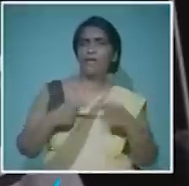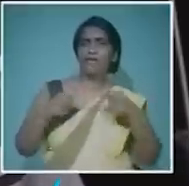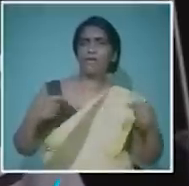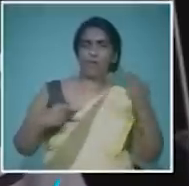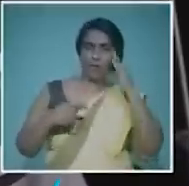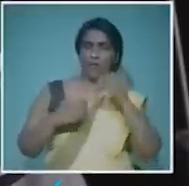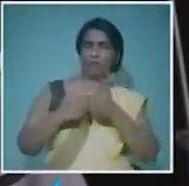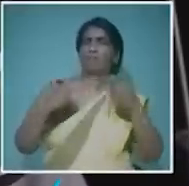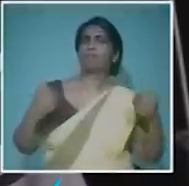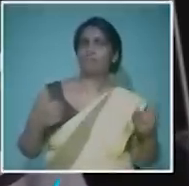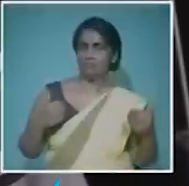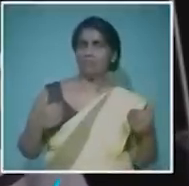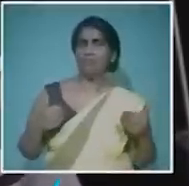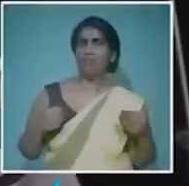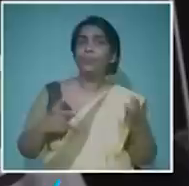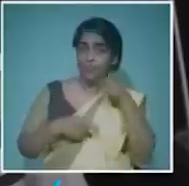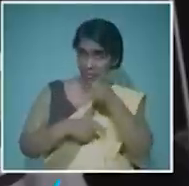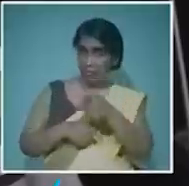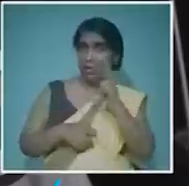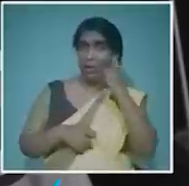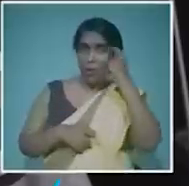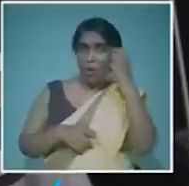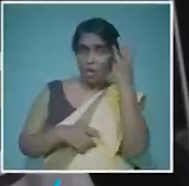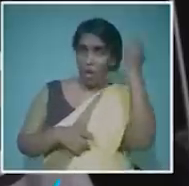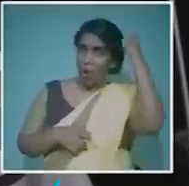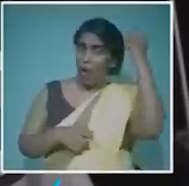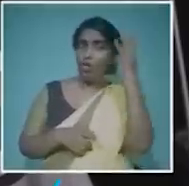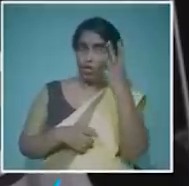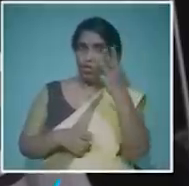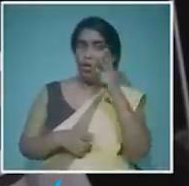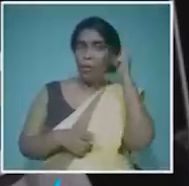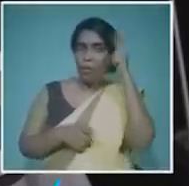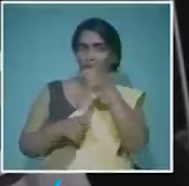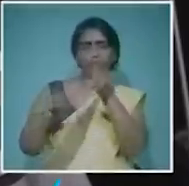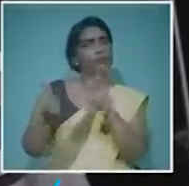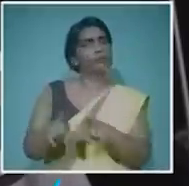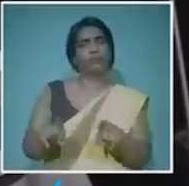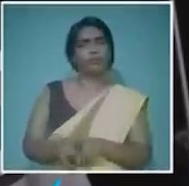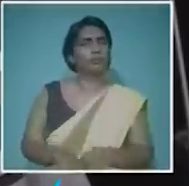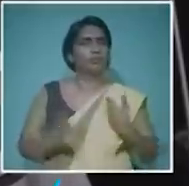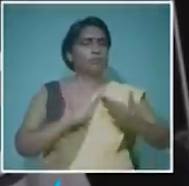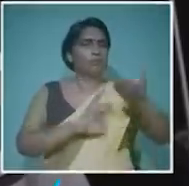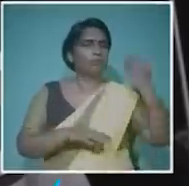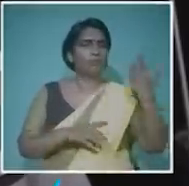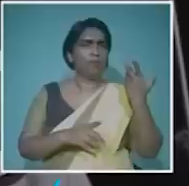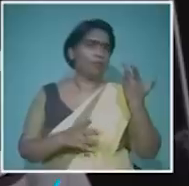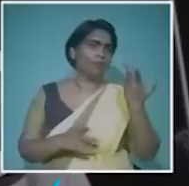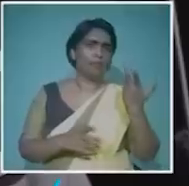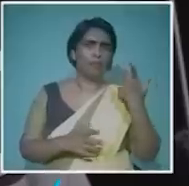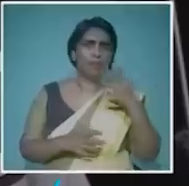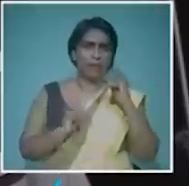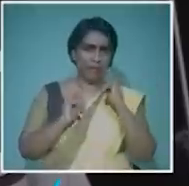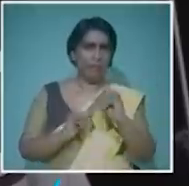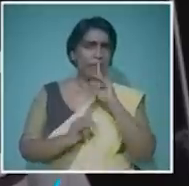ස්වාධීන කණ්ඩායමක් හැටියට. ඉතින් එතුමා ඒ ඔලු තුනේ කතාව එතුමටත් අයිති. මම දන්නේ නැහැ එතුමා අතීතයට එහෙම තරහ ගන්න එක ඒක එච්චර සෝපන